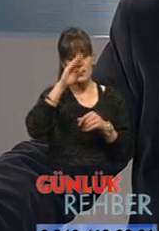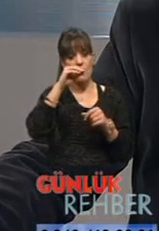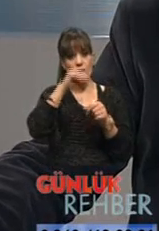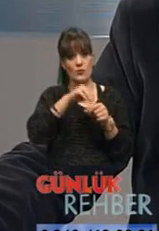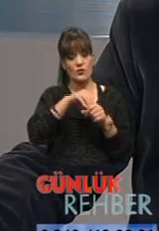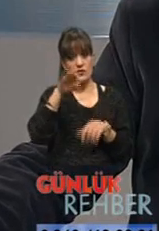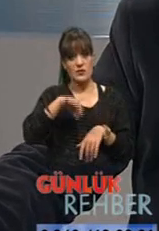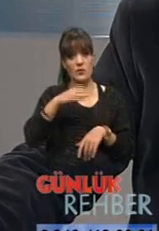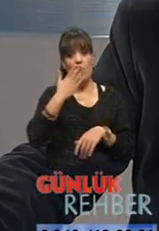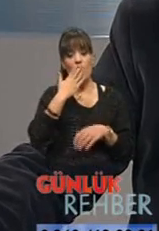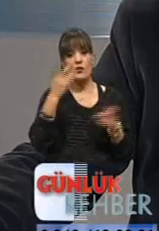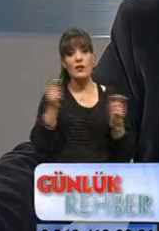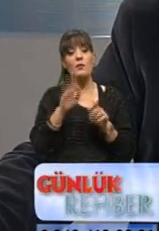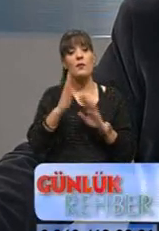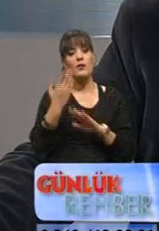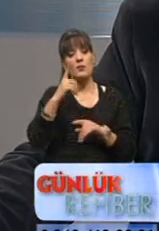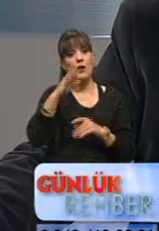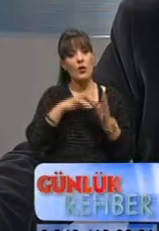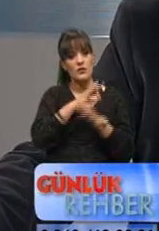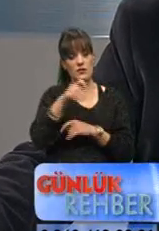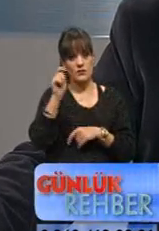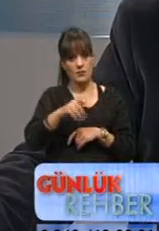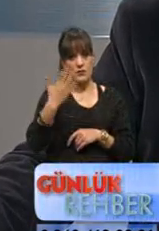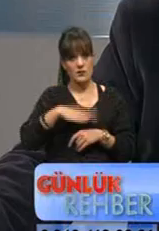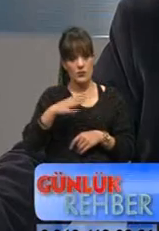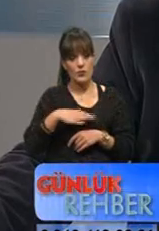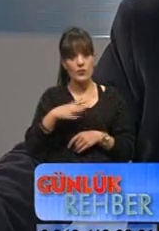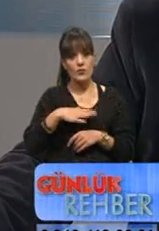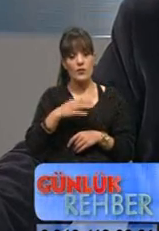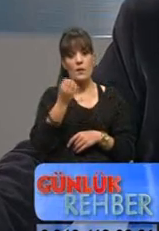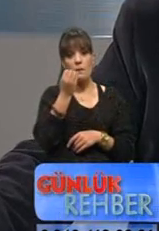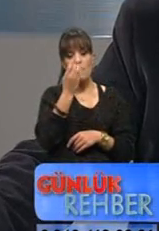şimdi okullar kapanmadan yine bir organizasyon yapmak istiyoruz.